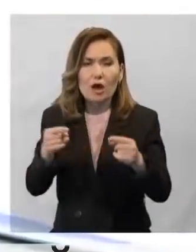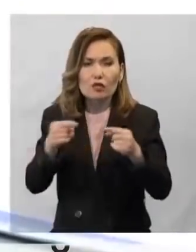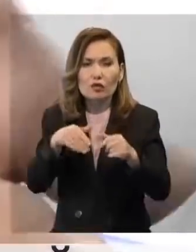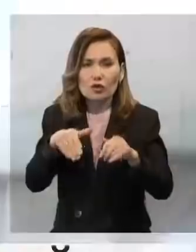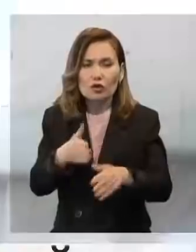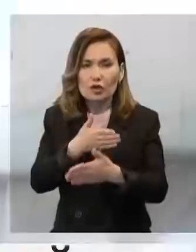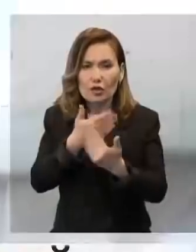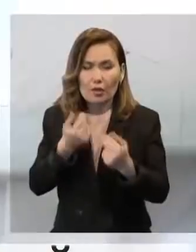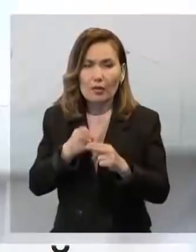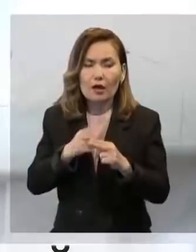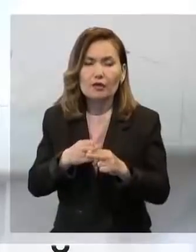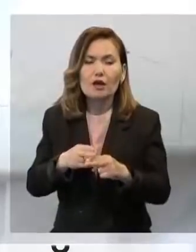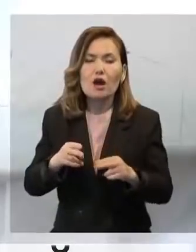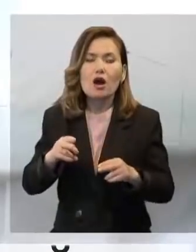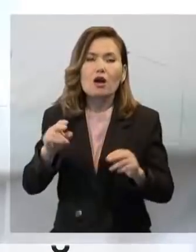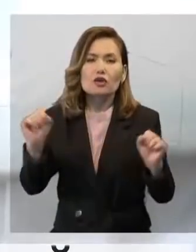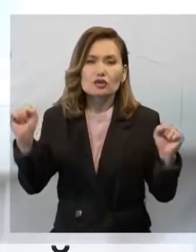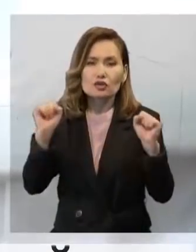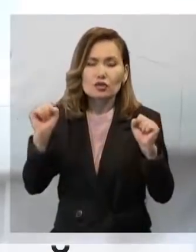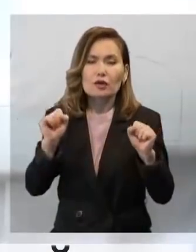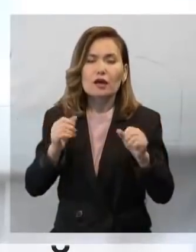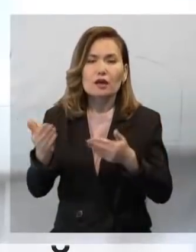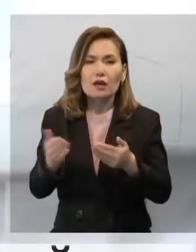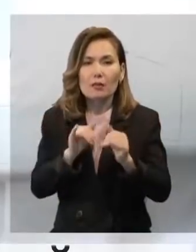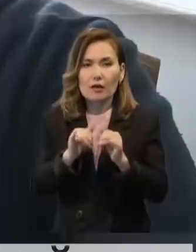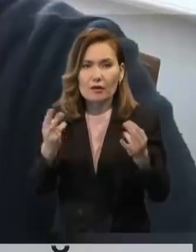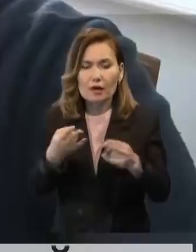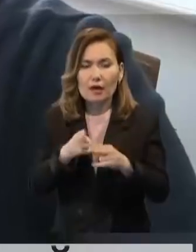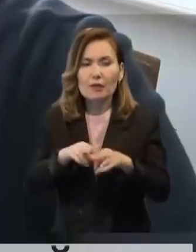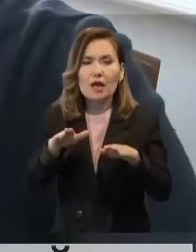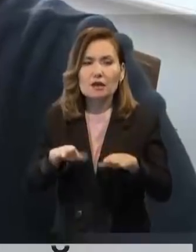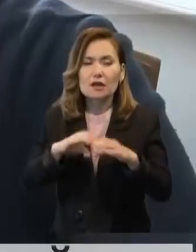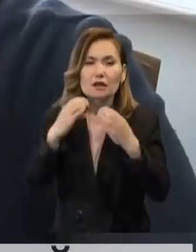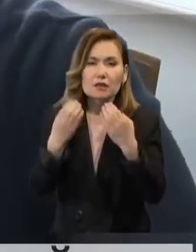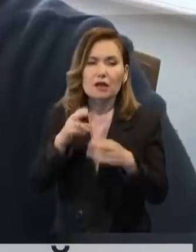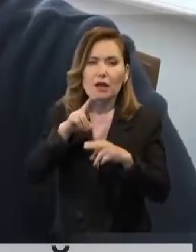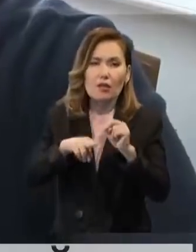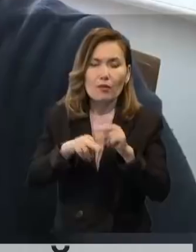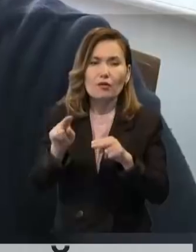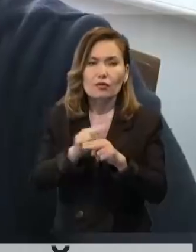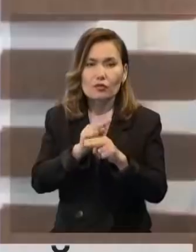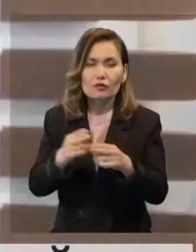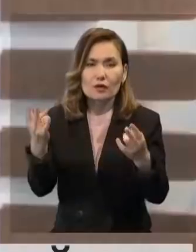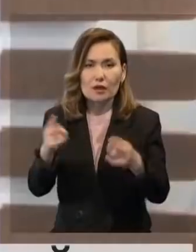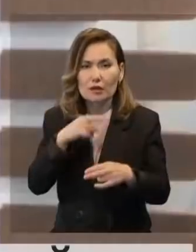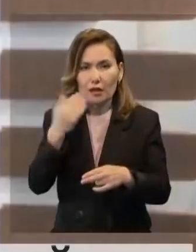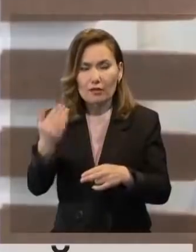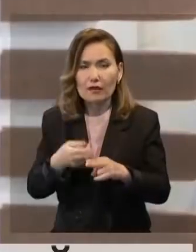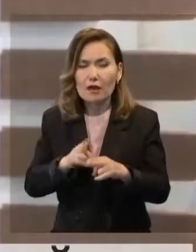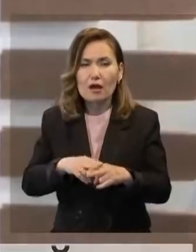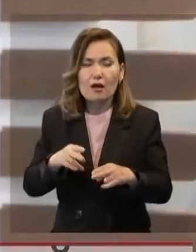Белсенділердің бірі шаңғы роллер трассасы құрылысын таңдаса, өзгелері жергілікті стадионды қайта жөндеу қажет дейді.